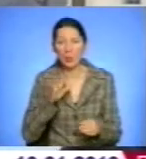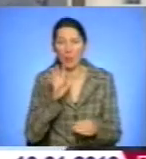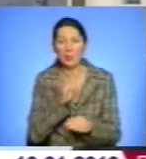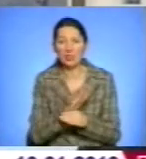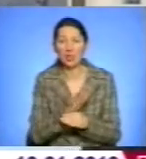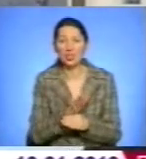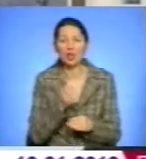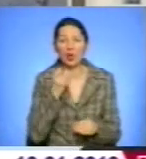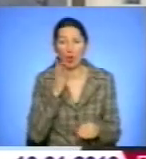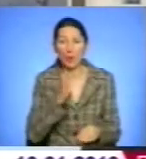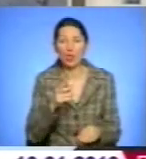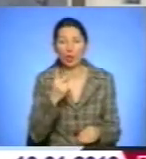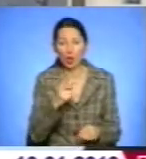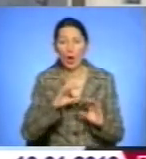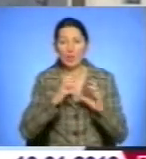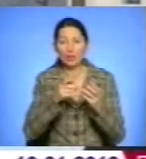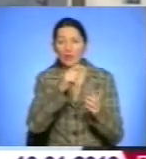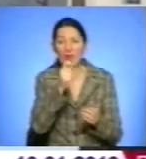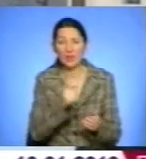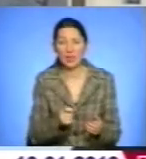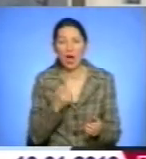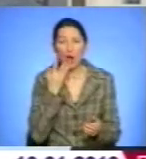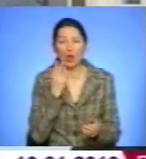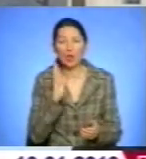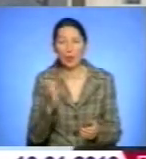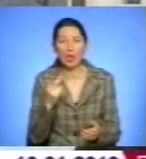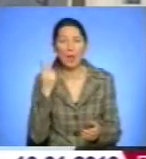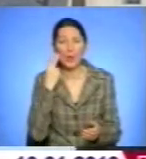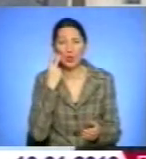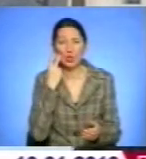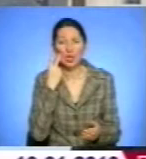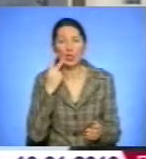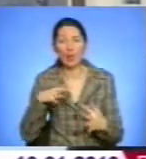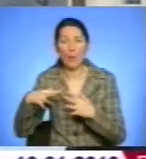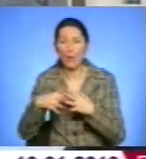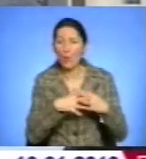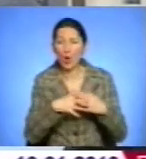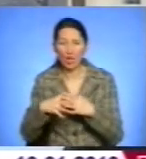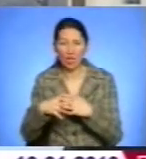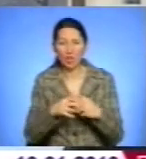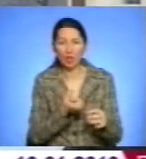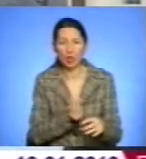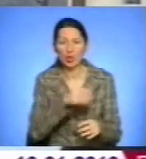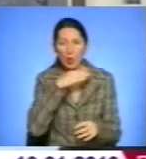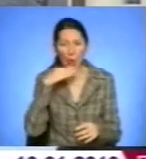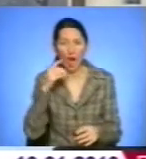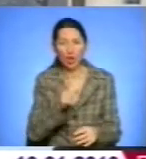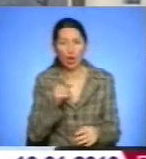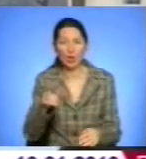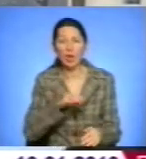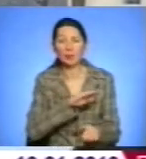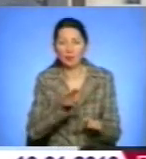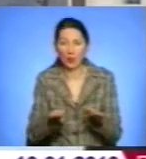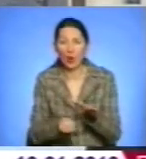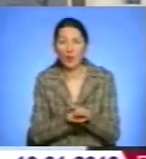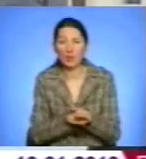час Другої світової війни, коли тут були постійні бої, то дуже багато людей пересиділи все це